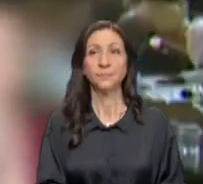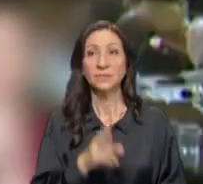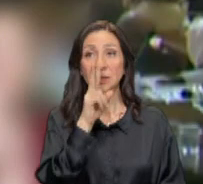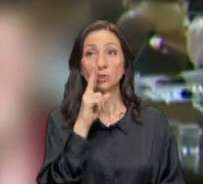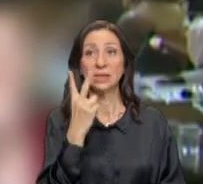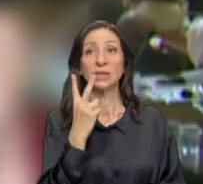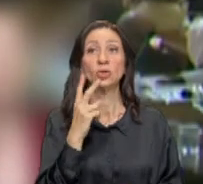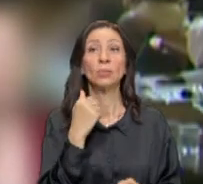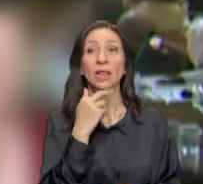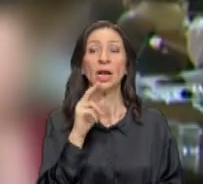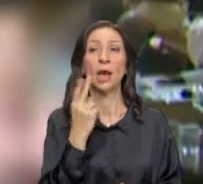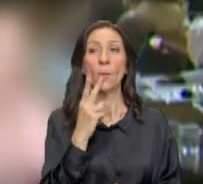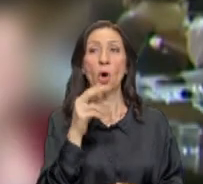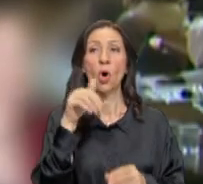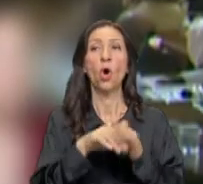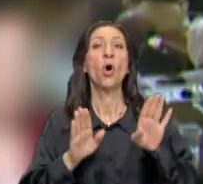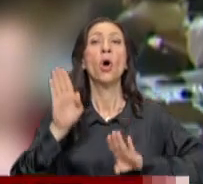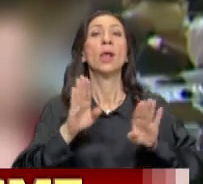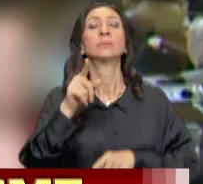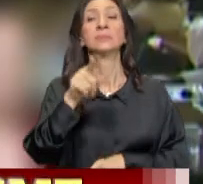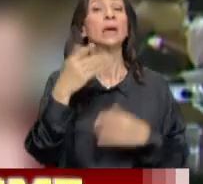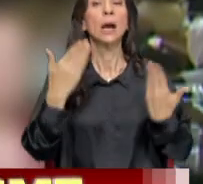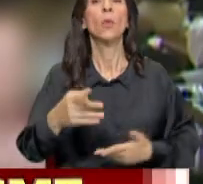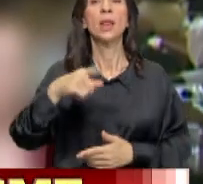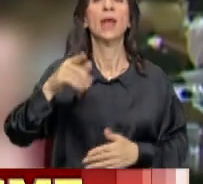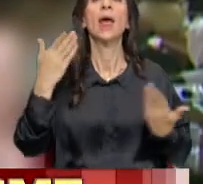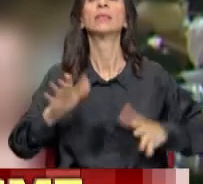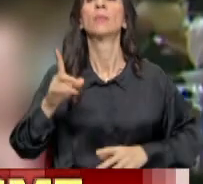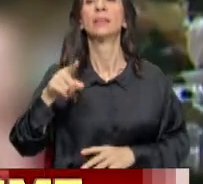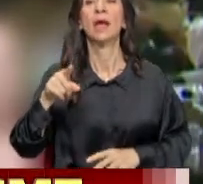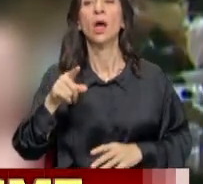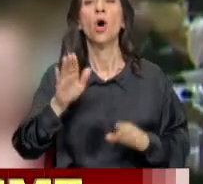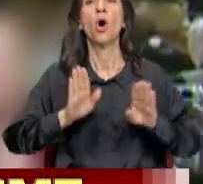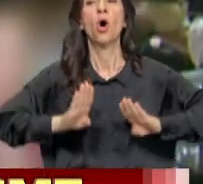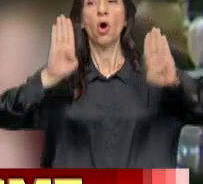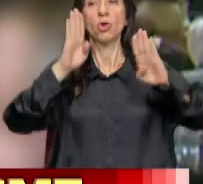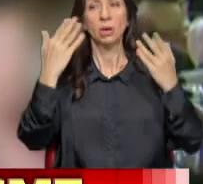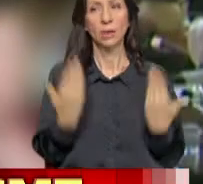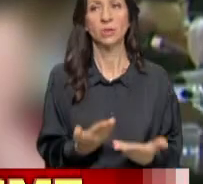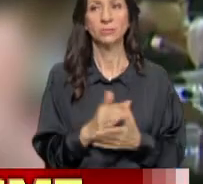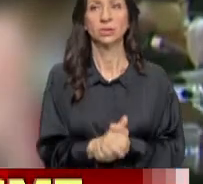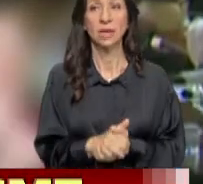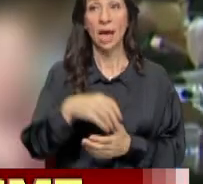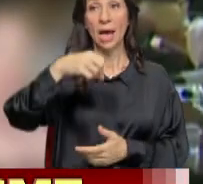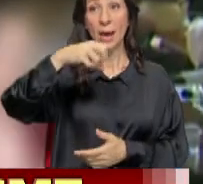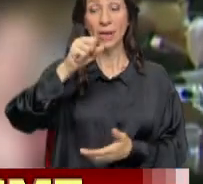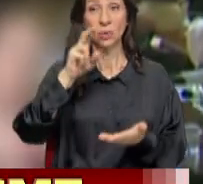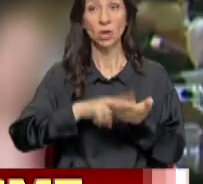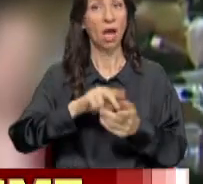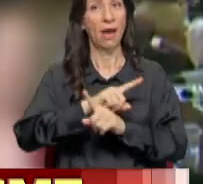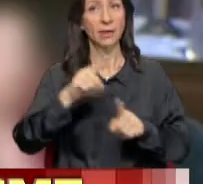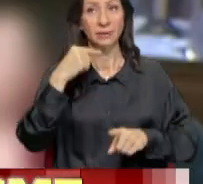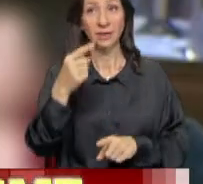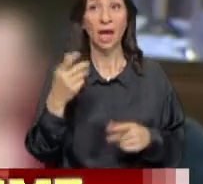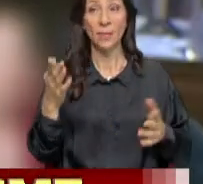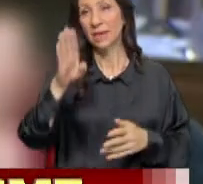202 nolu raporu oylarınıza sunuyorum. Kabul edenler, etmeyenler oy çokluğuyla kabul edilmiştir. AK Partili üyeler itiraz